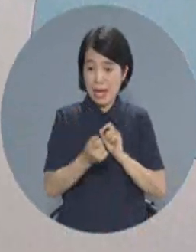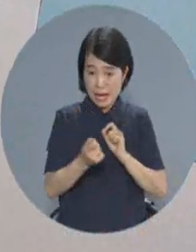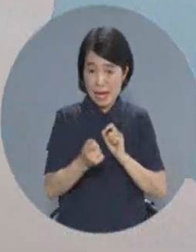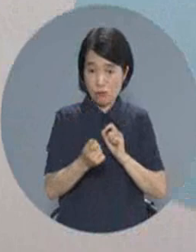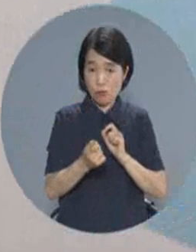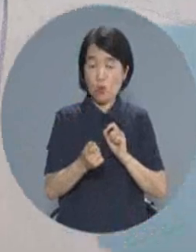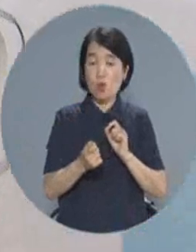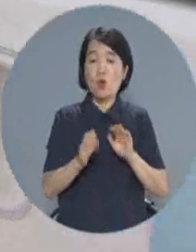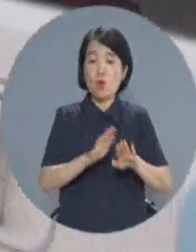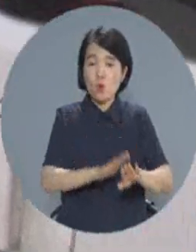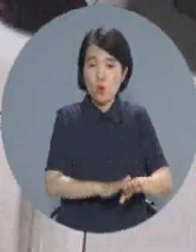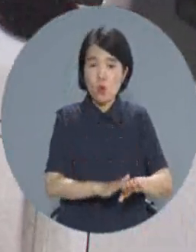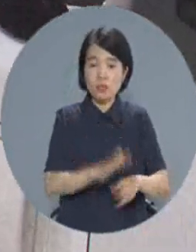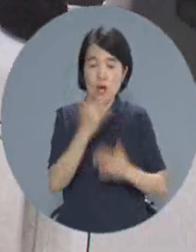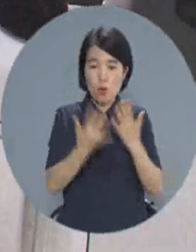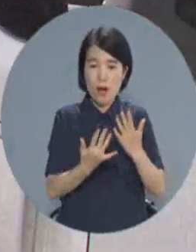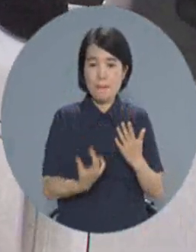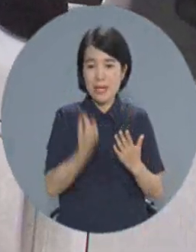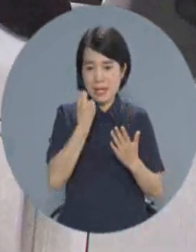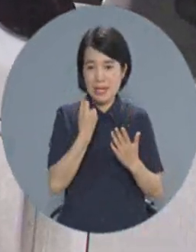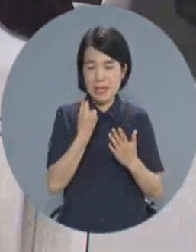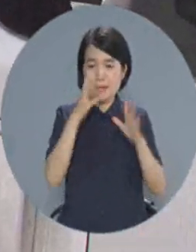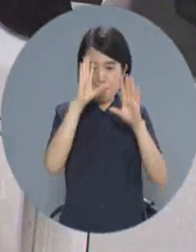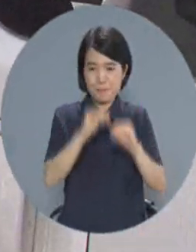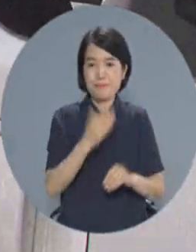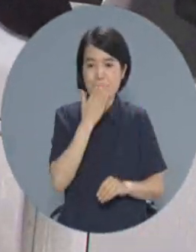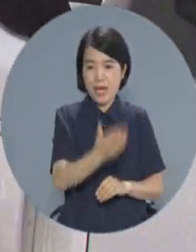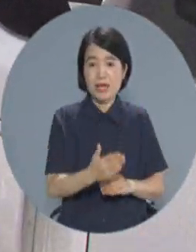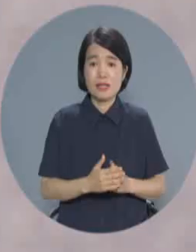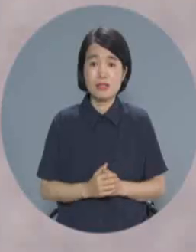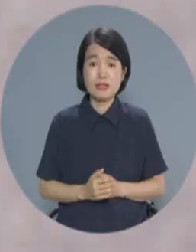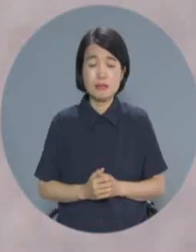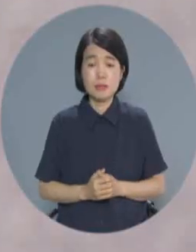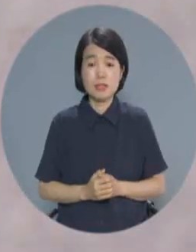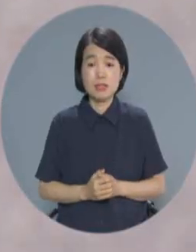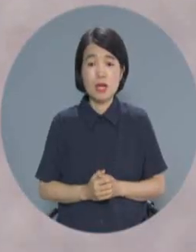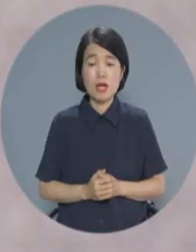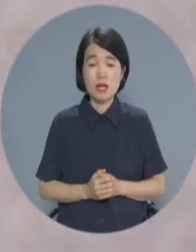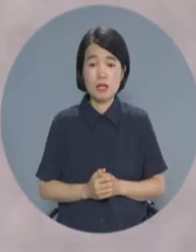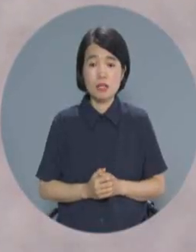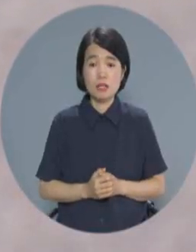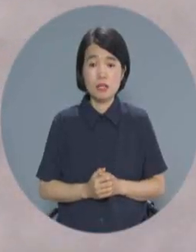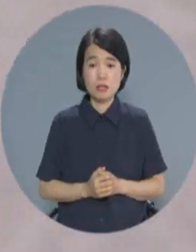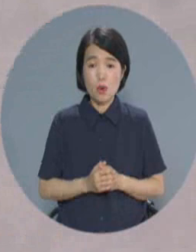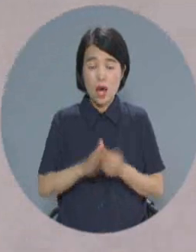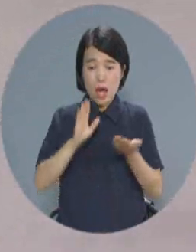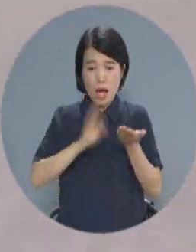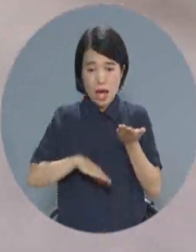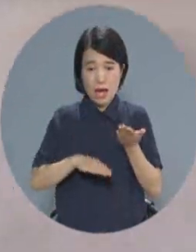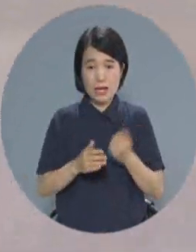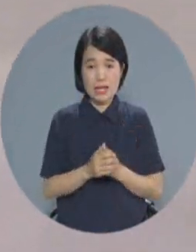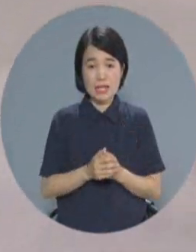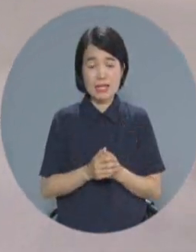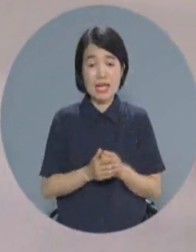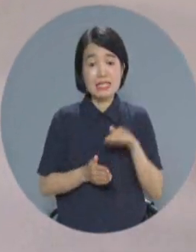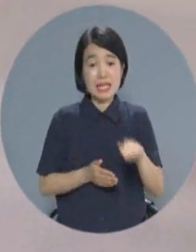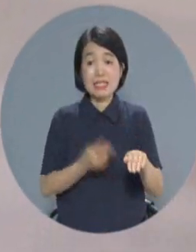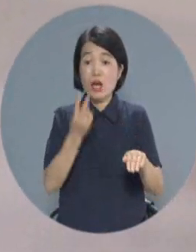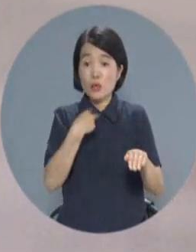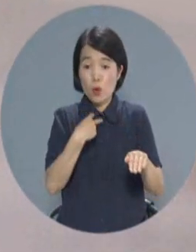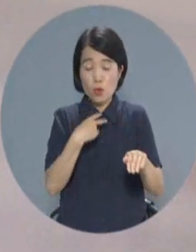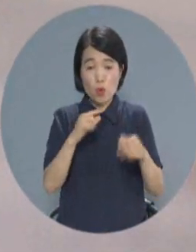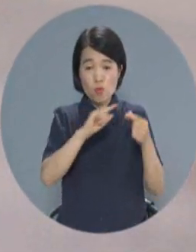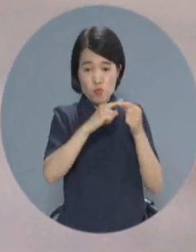거리에 있어야 화재에 신속하게 대응할 수 있습니다. 또 본체 윗부분에 자동차 겸용이란 문구가 쓰여